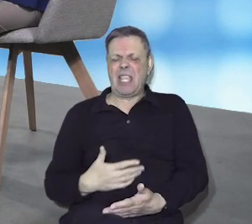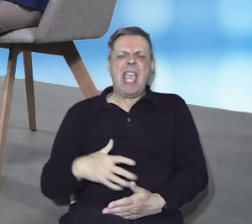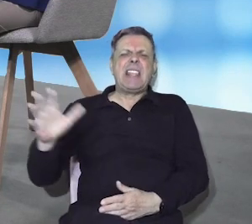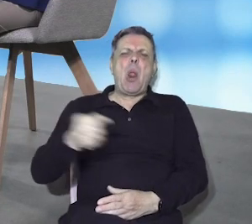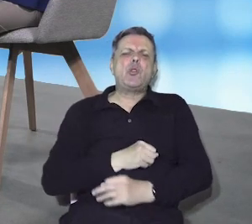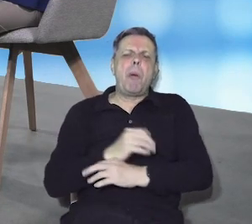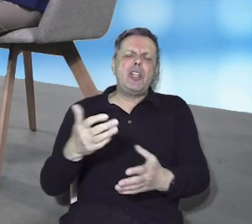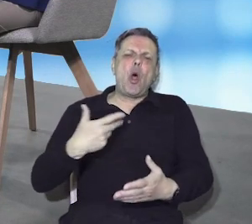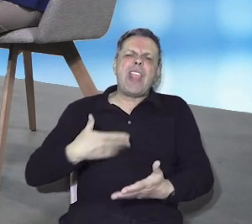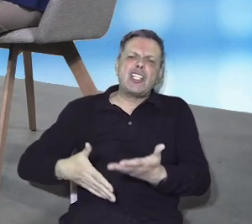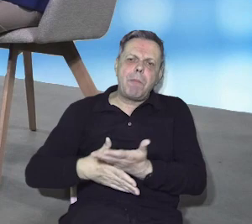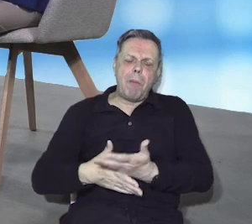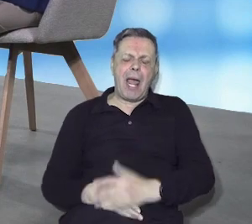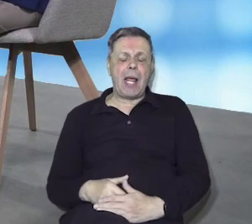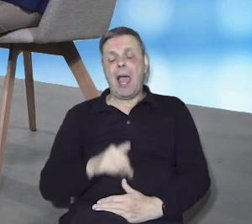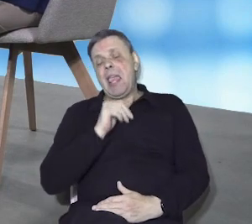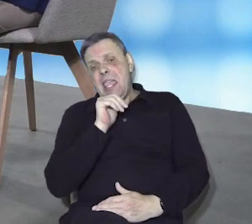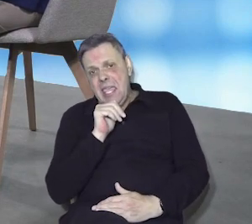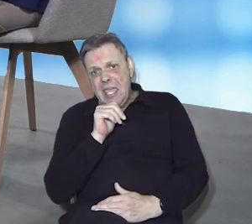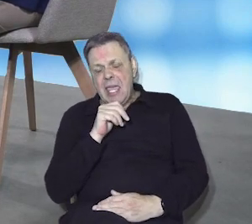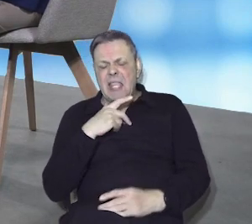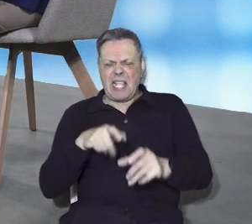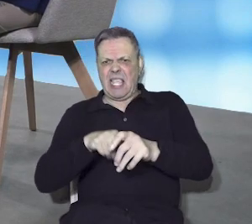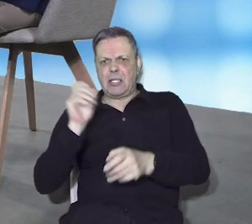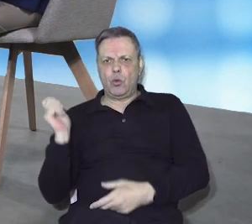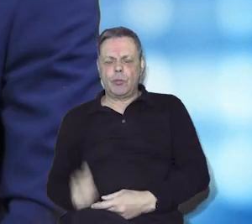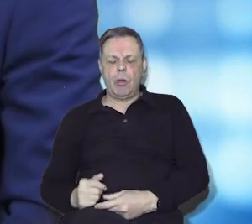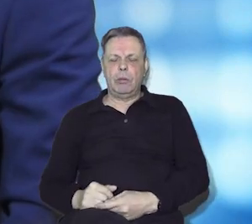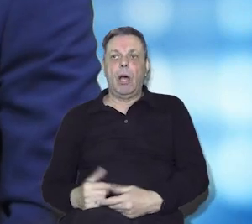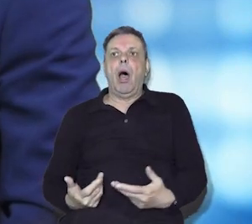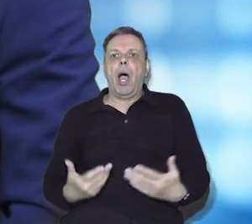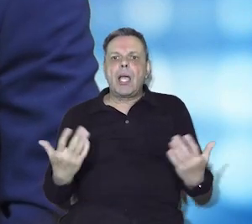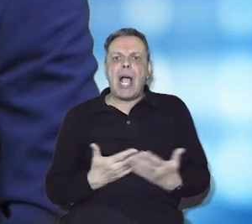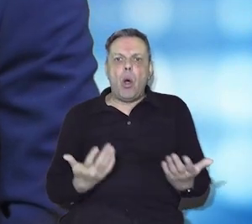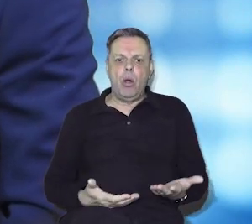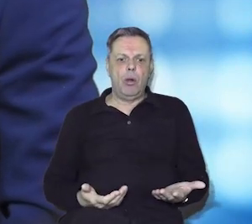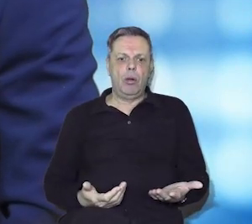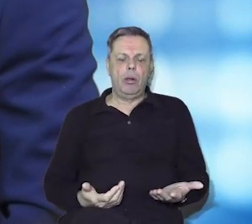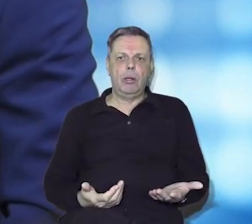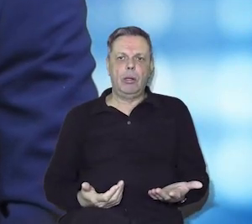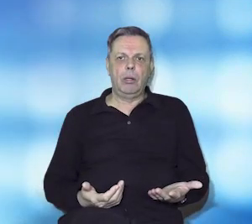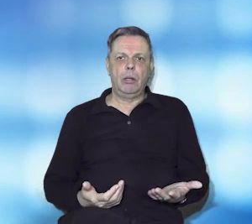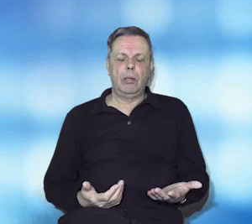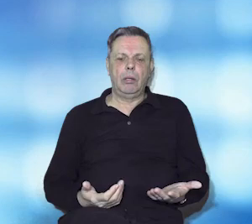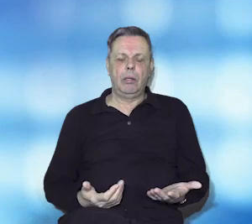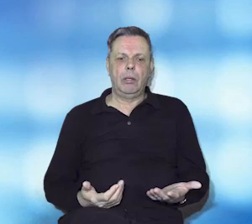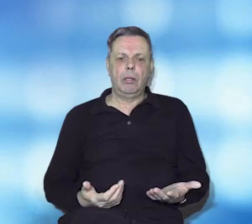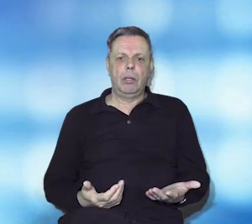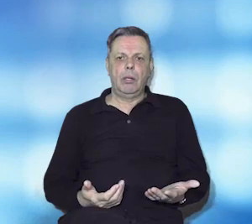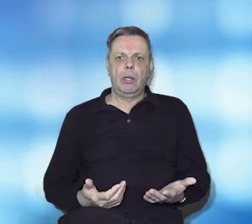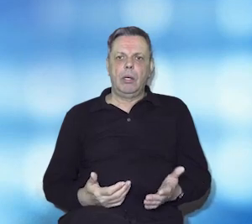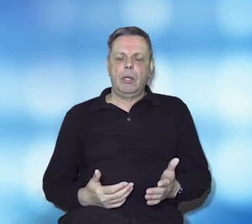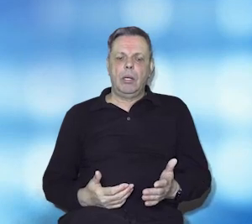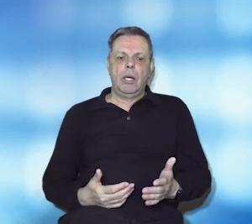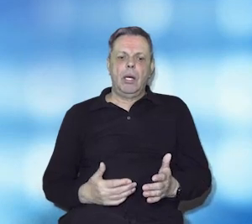naših pomagala i da se isključimo. Ali kako kada za svjetionik trebam čekati nekoliko godina? Tako je, treba čekati